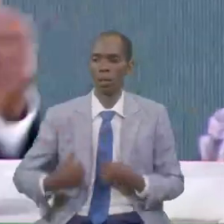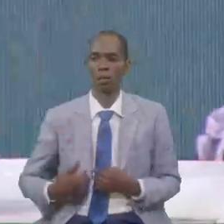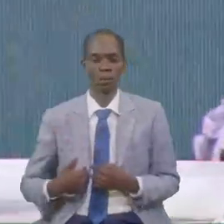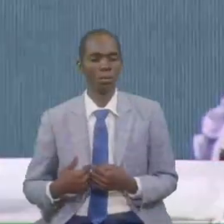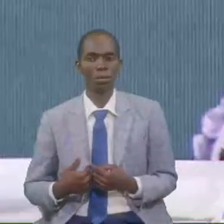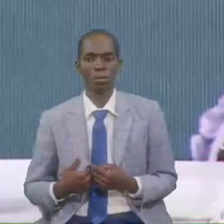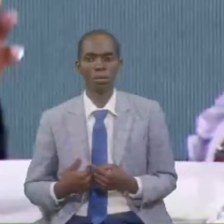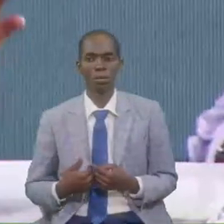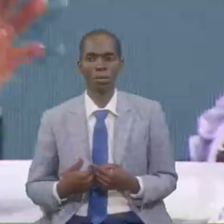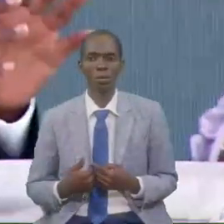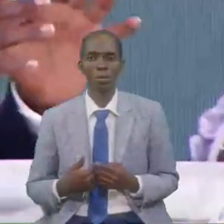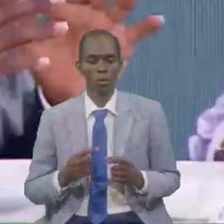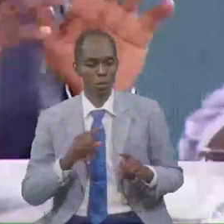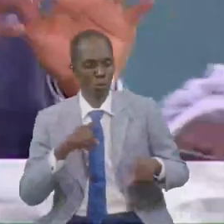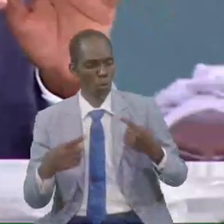Et dis, viens derrière moi,